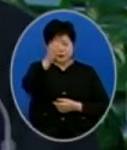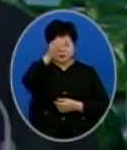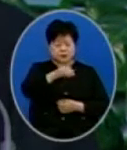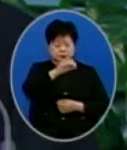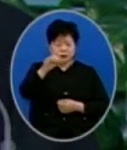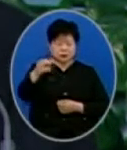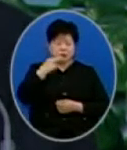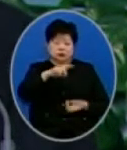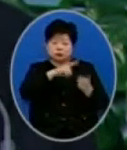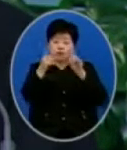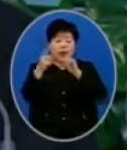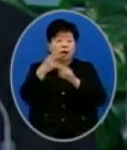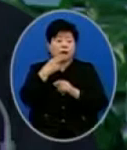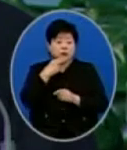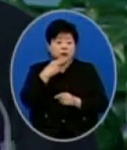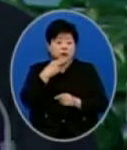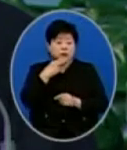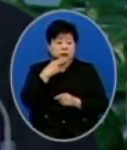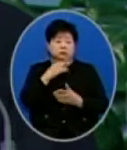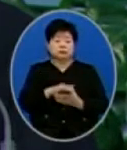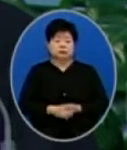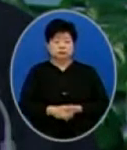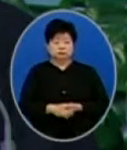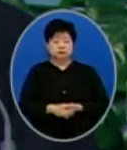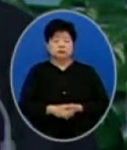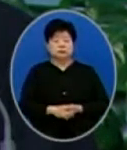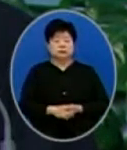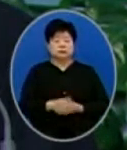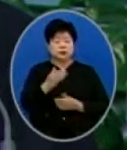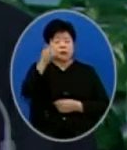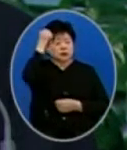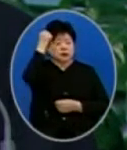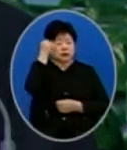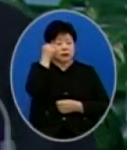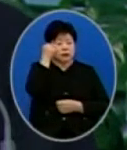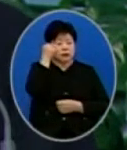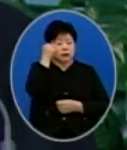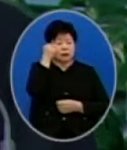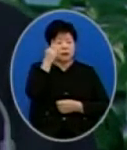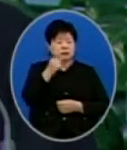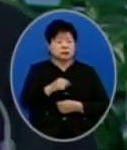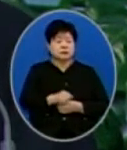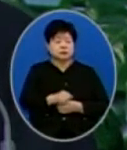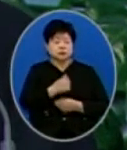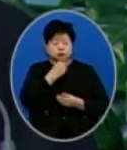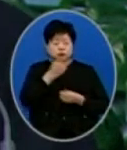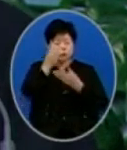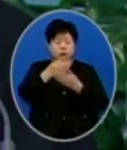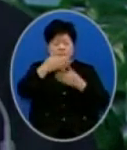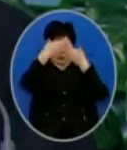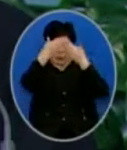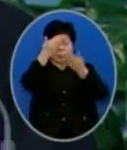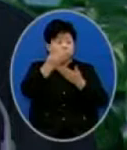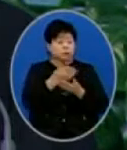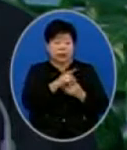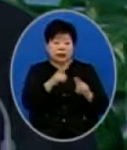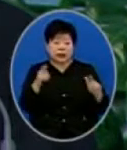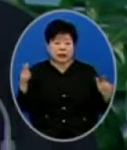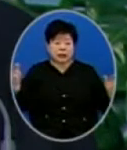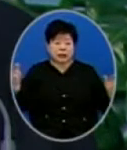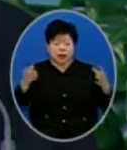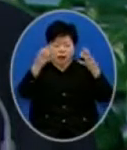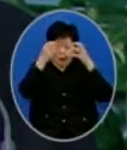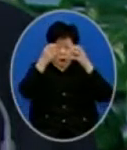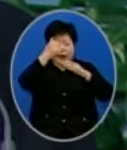십자가 없이 부활이 없는 것입니다 노 크로스 노 크라운인 것입니다 여러분 기억하십시오 절대 축복이 거절하고 오지 않습니다